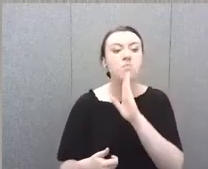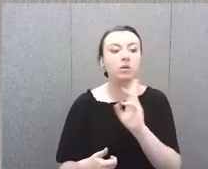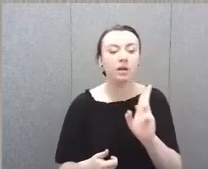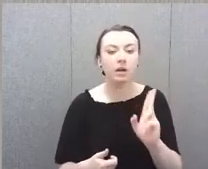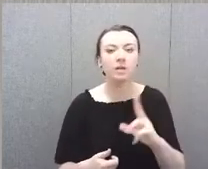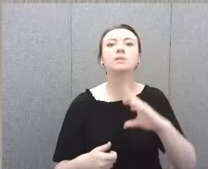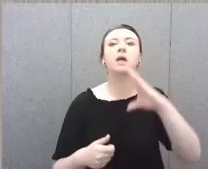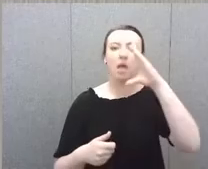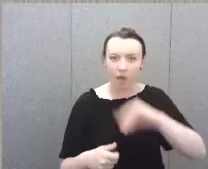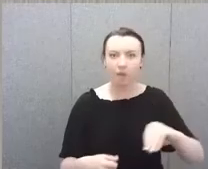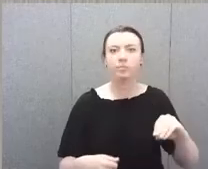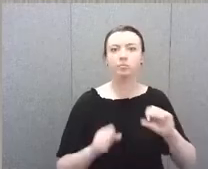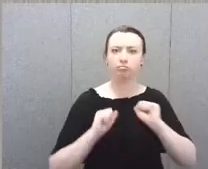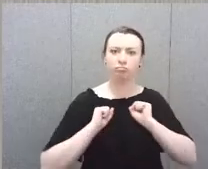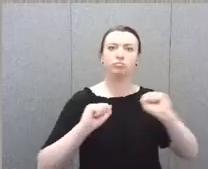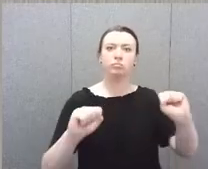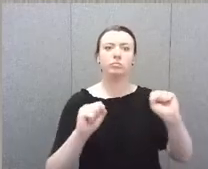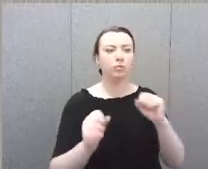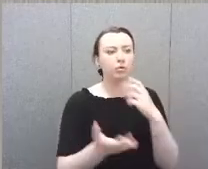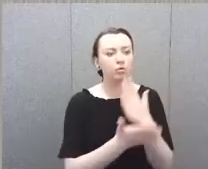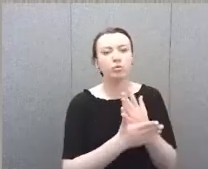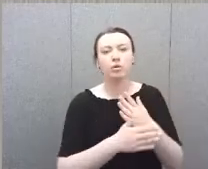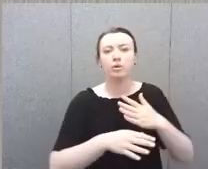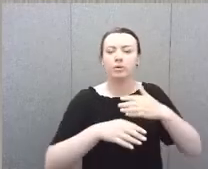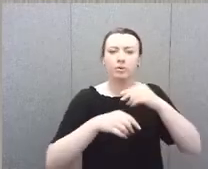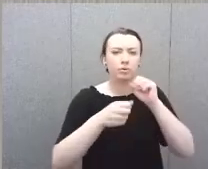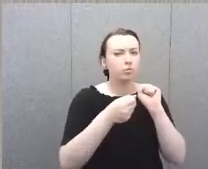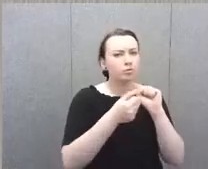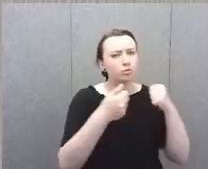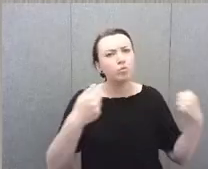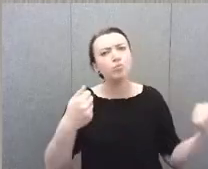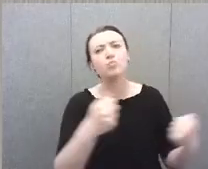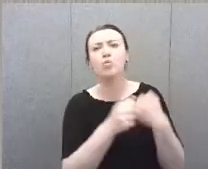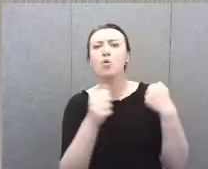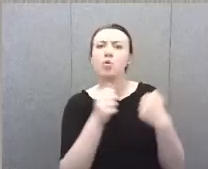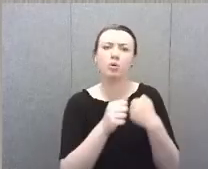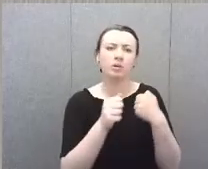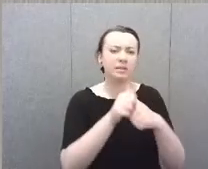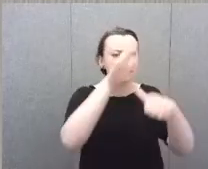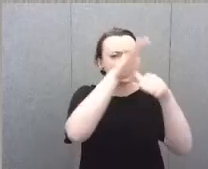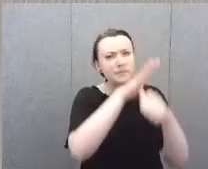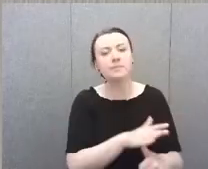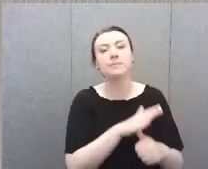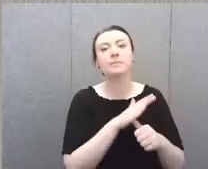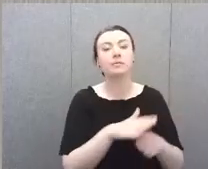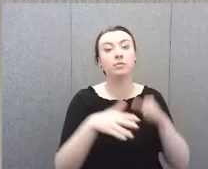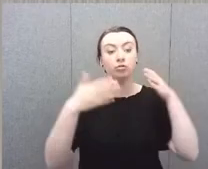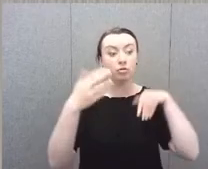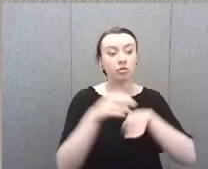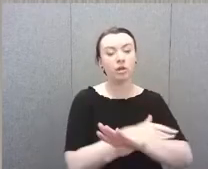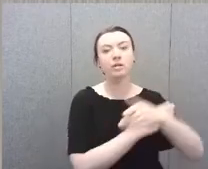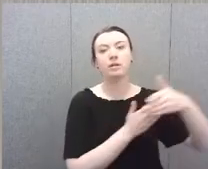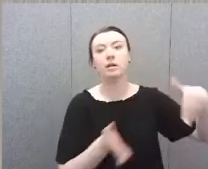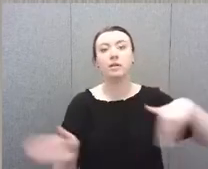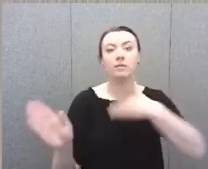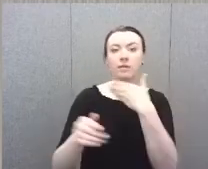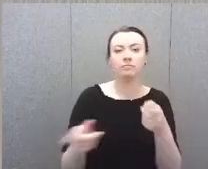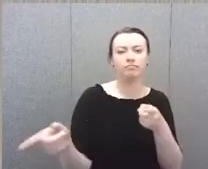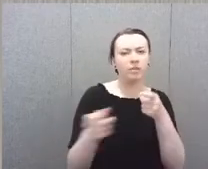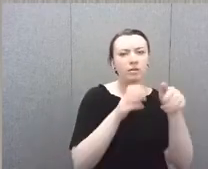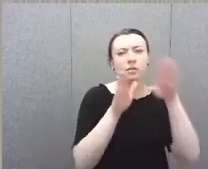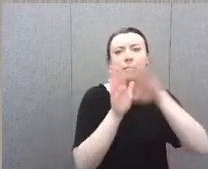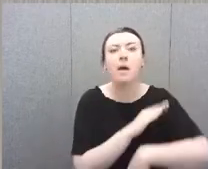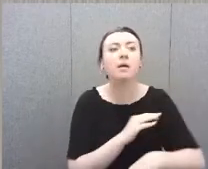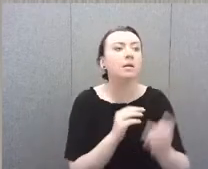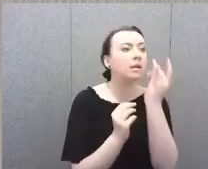именно те женщины, которые были достаточно отважны, чтобы справиться с репрессивным режимом, выйти на